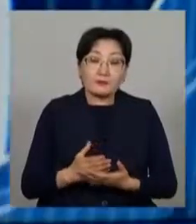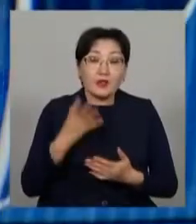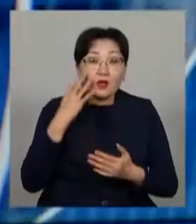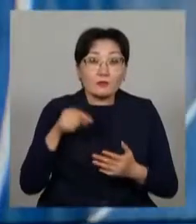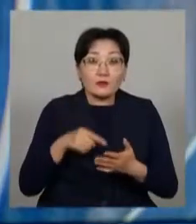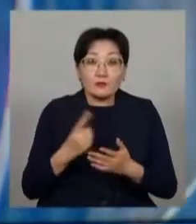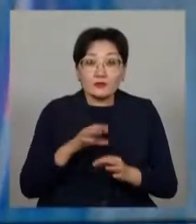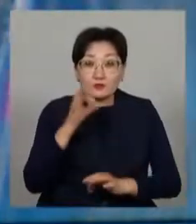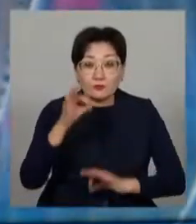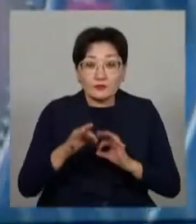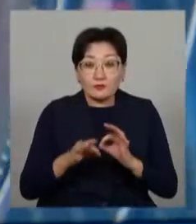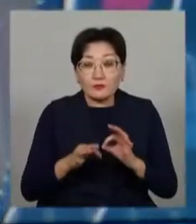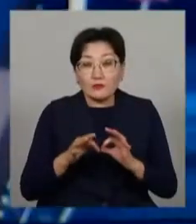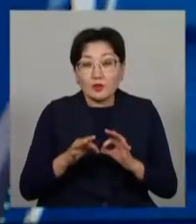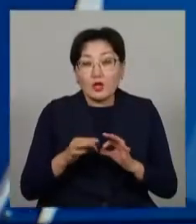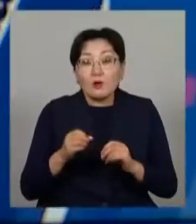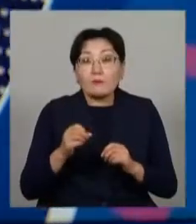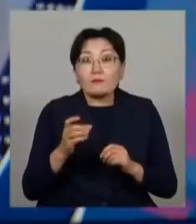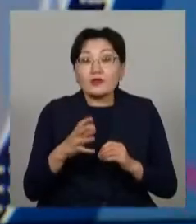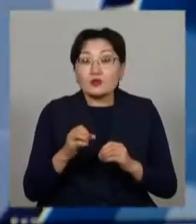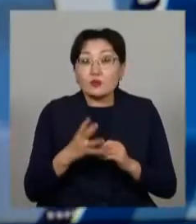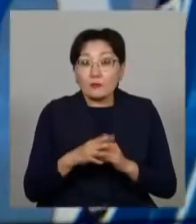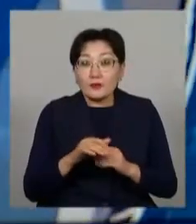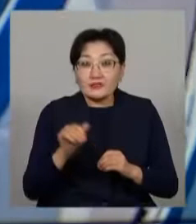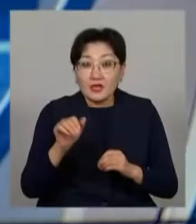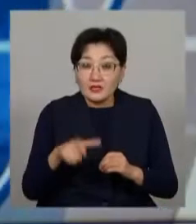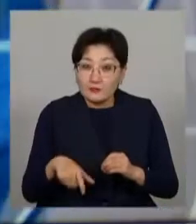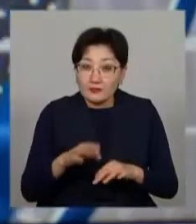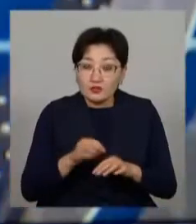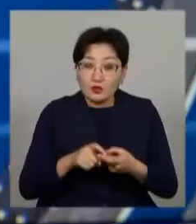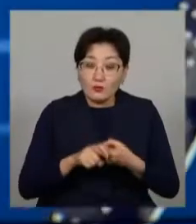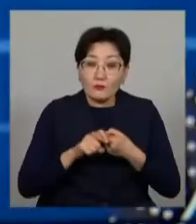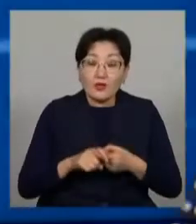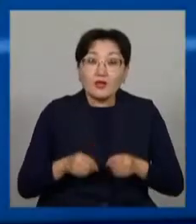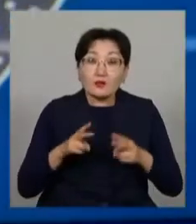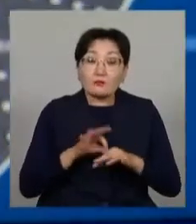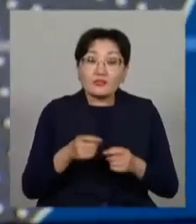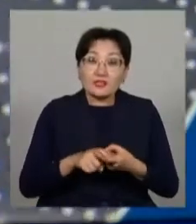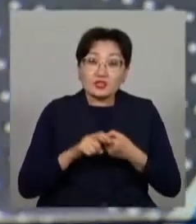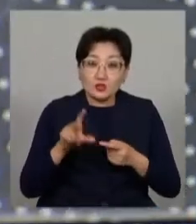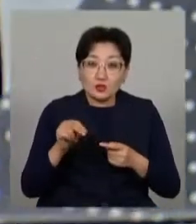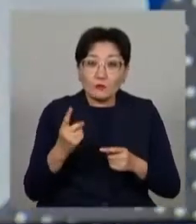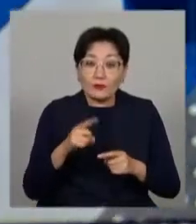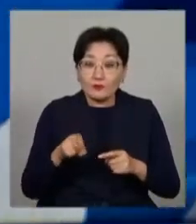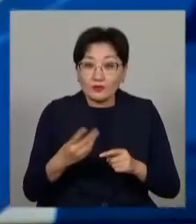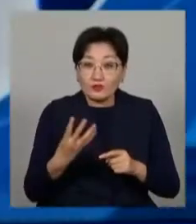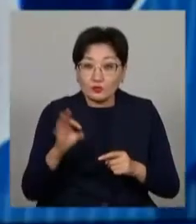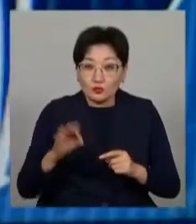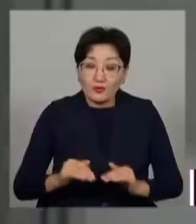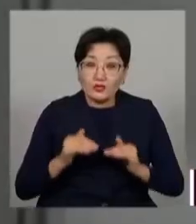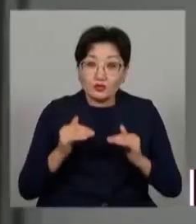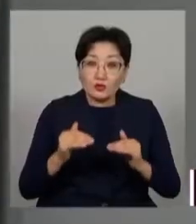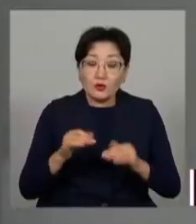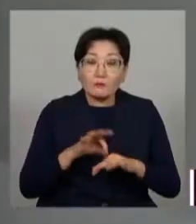Алматыда бір түнде 515 адамнан инфекция анықталып, тәуліктік көрсеткіш бойынша қауіпті кесел жұқтырғандардың саны 1,4%-ға